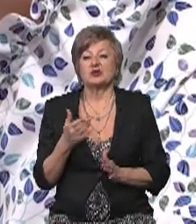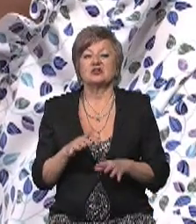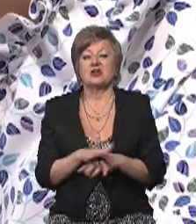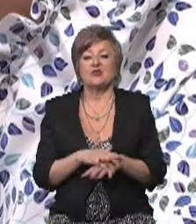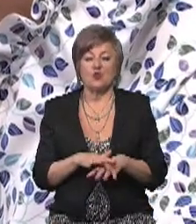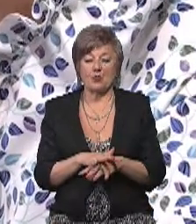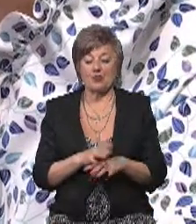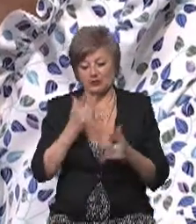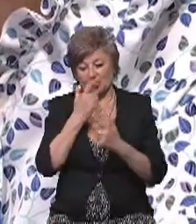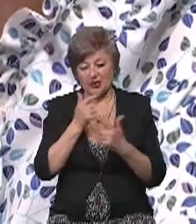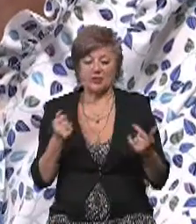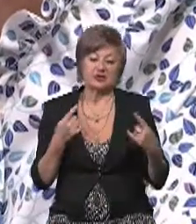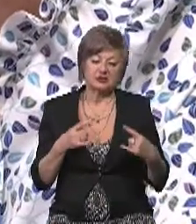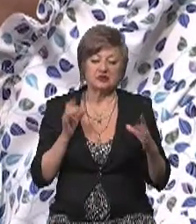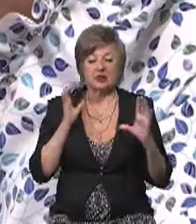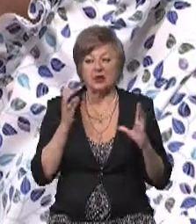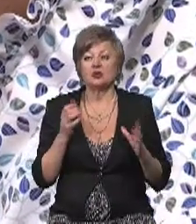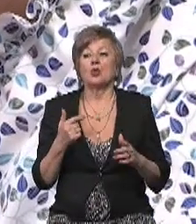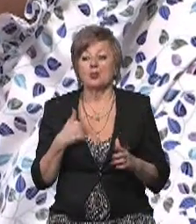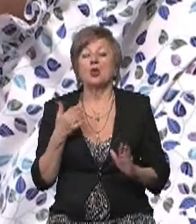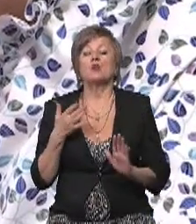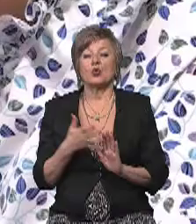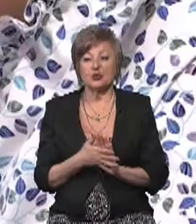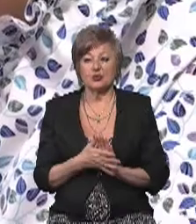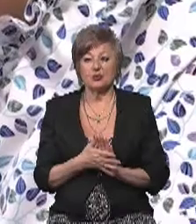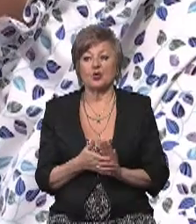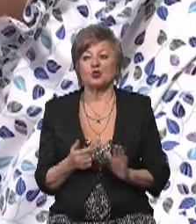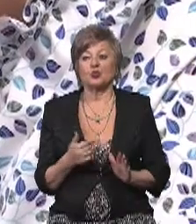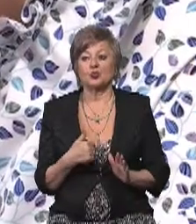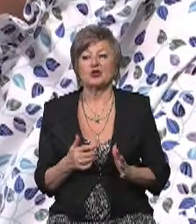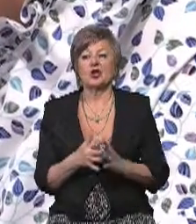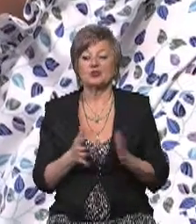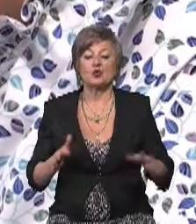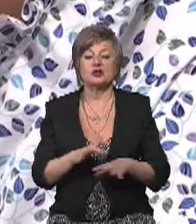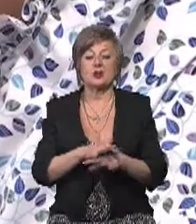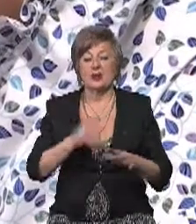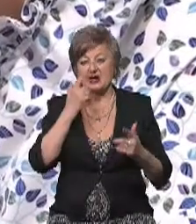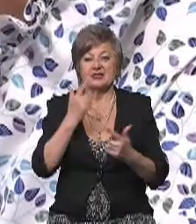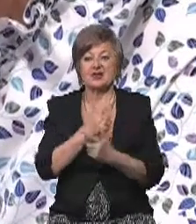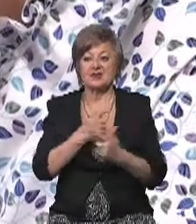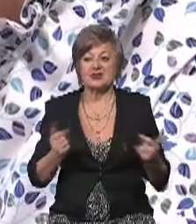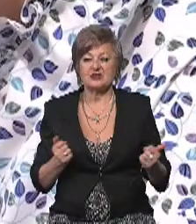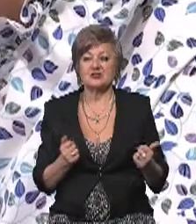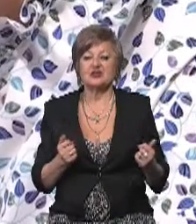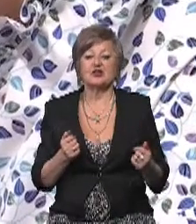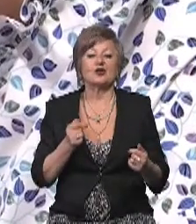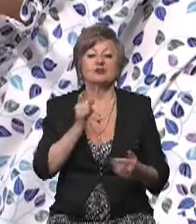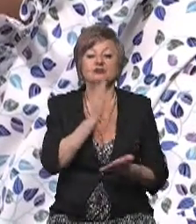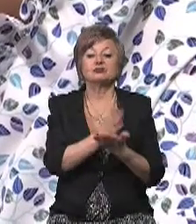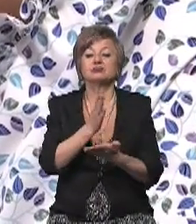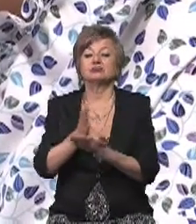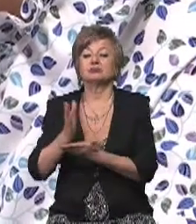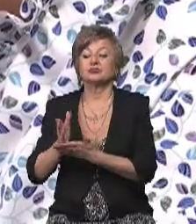масової інформації. І ми розуміємо, чому, тому що у нас більшість засобів масової інформації належать конкретним людям,